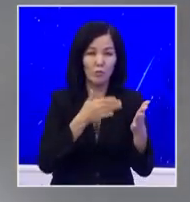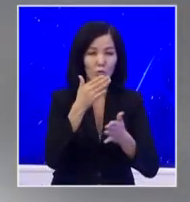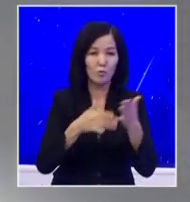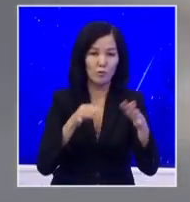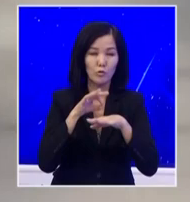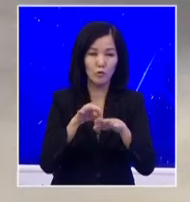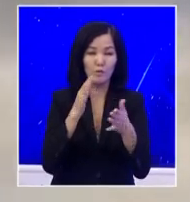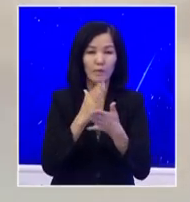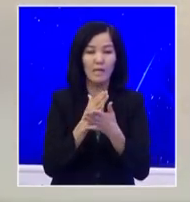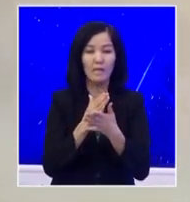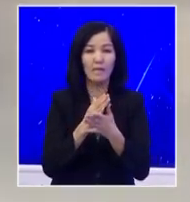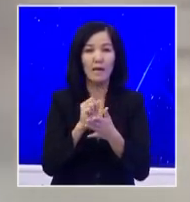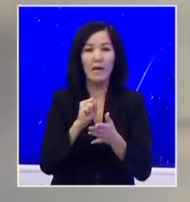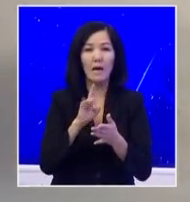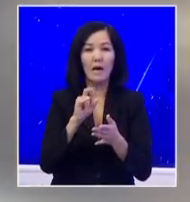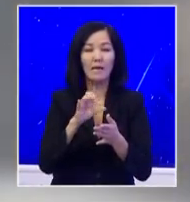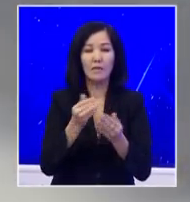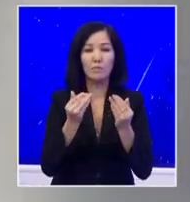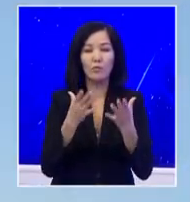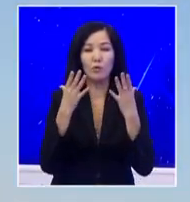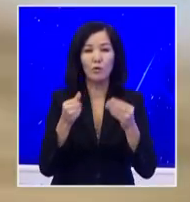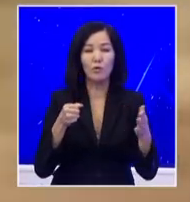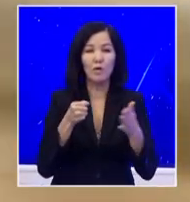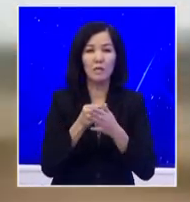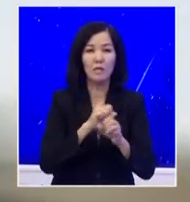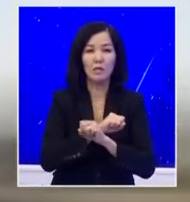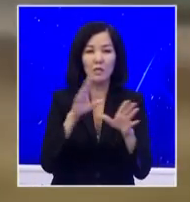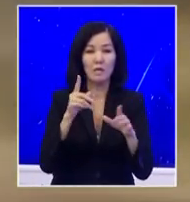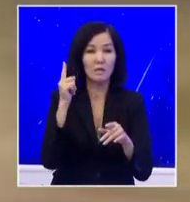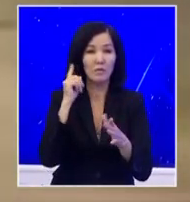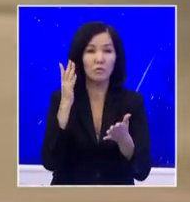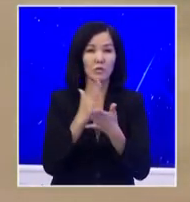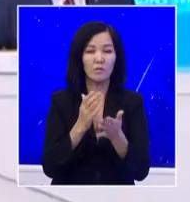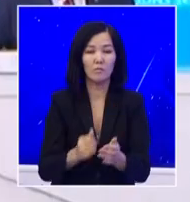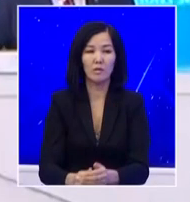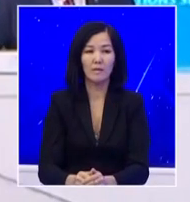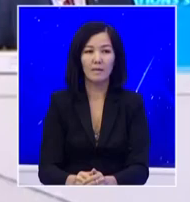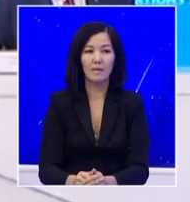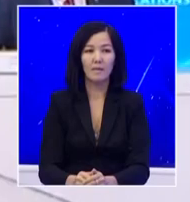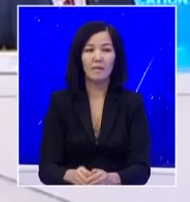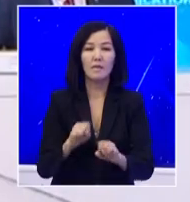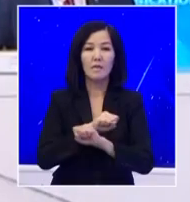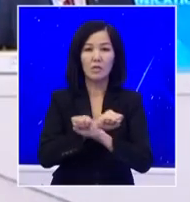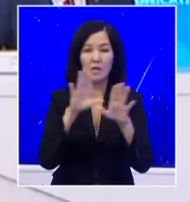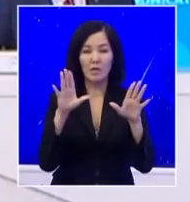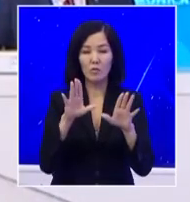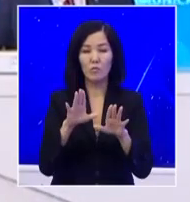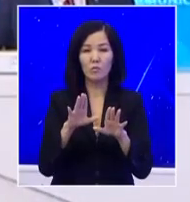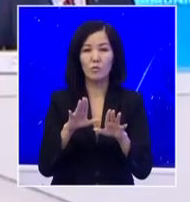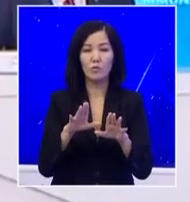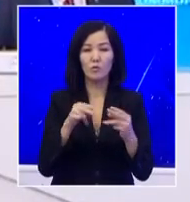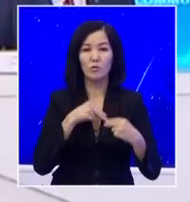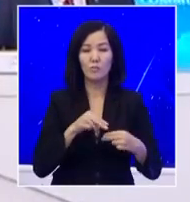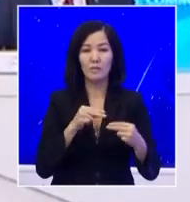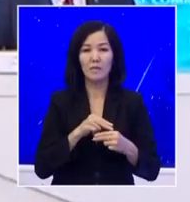келеді. Сондықтан арыстықтар әлі күнге дейін жарылыс даусын естіп тұрады. Жару жұмыстары тек қана жұмыс